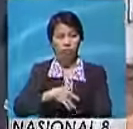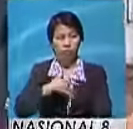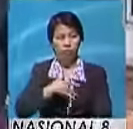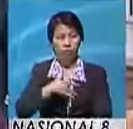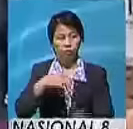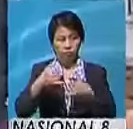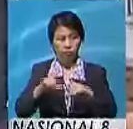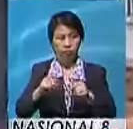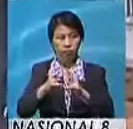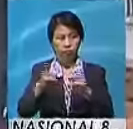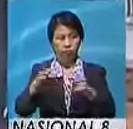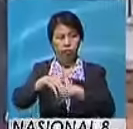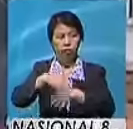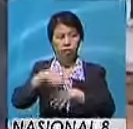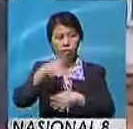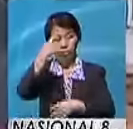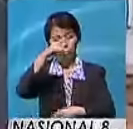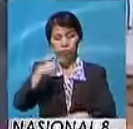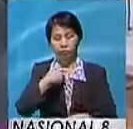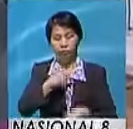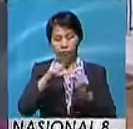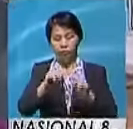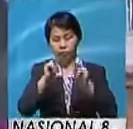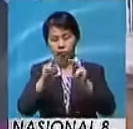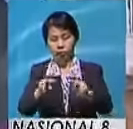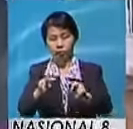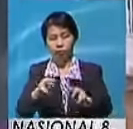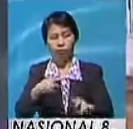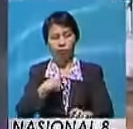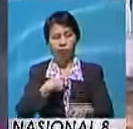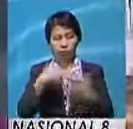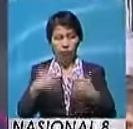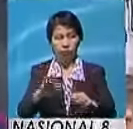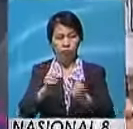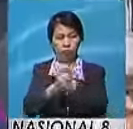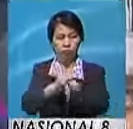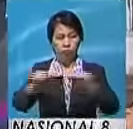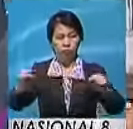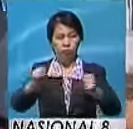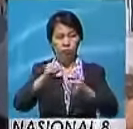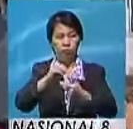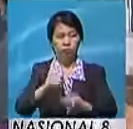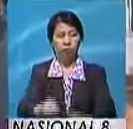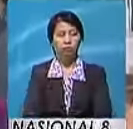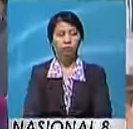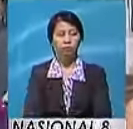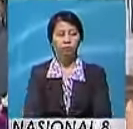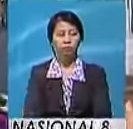masih terlalu awal untuk kita bisa melihat tim kita sudah siap atau tidak.